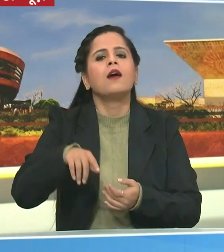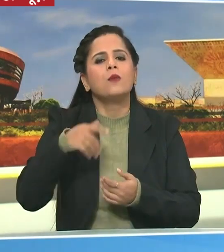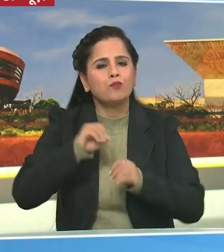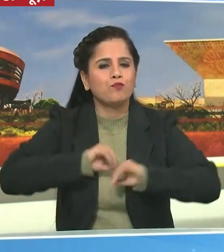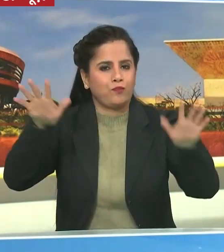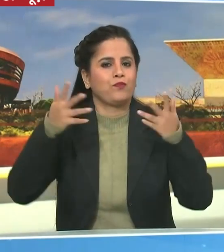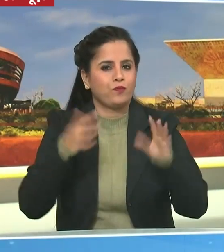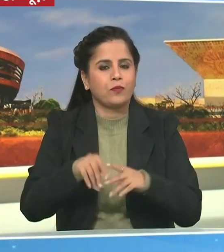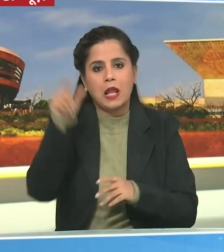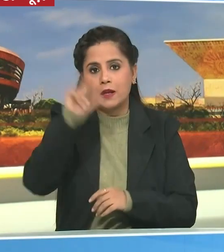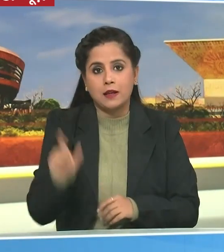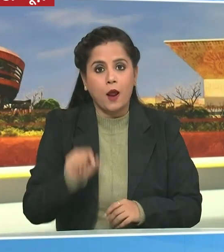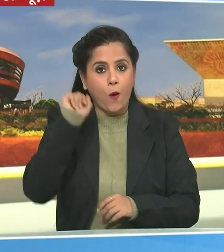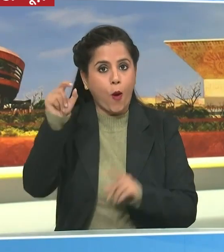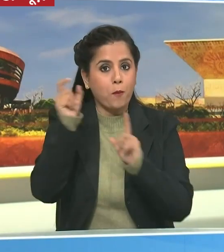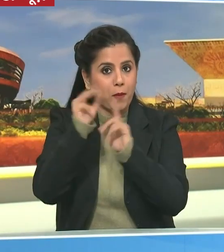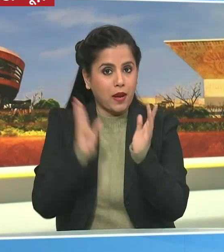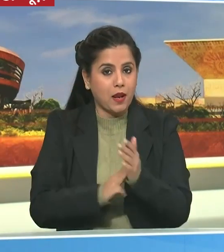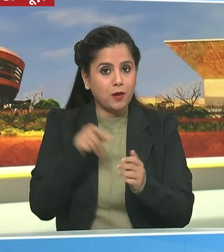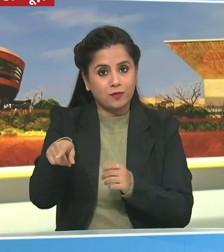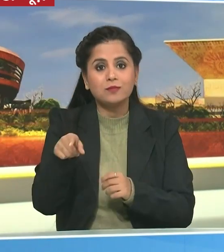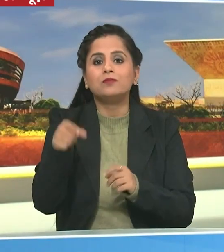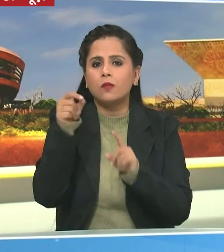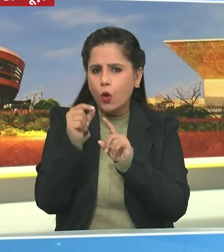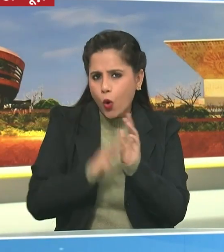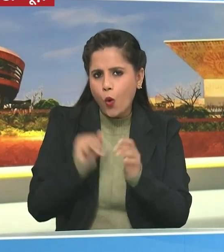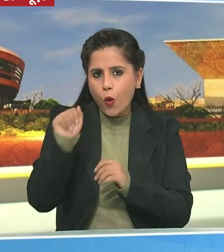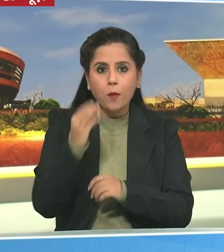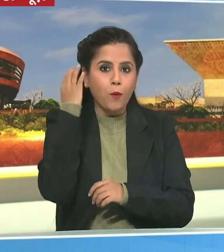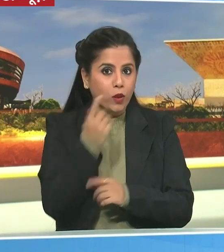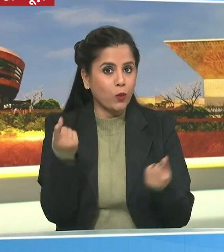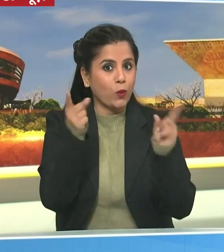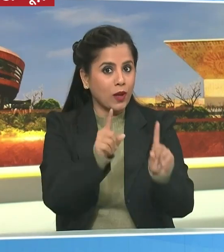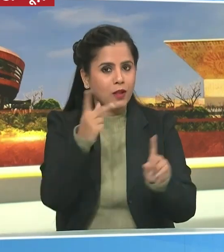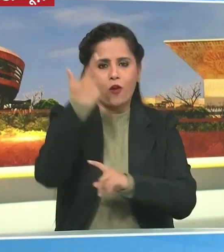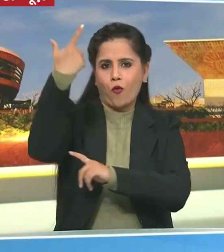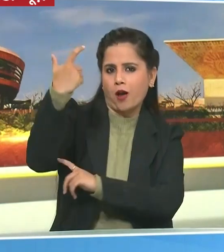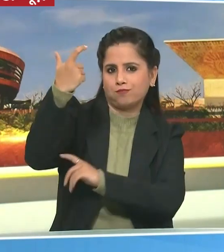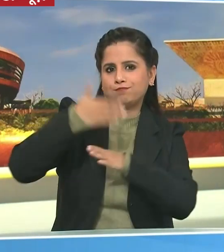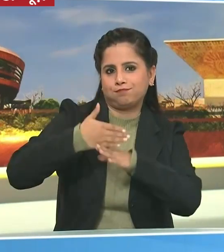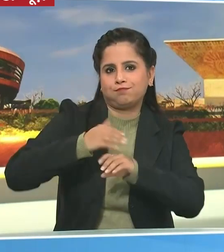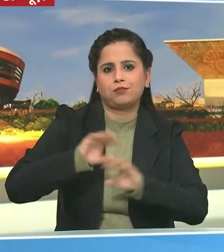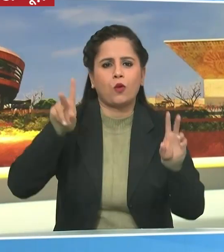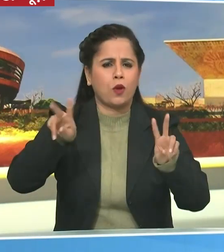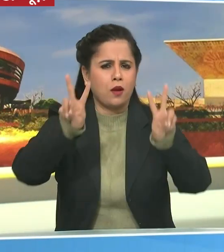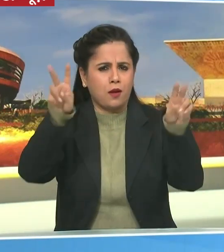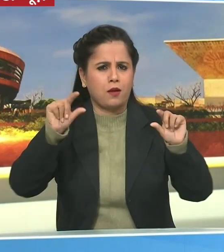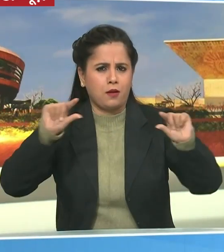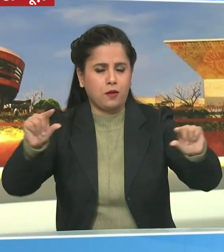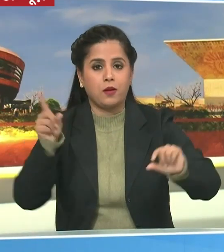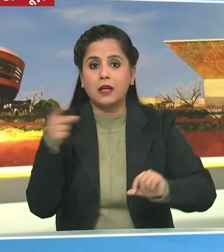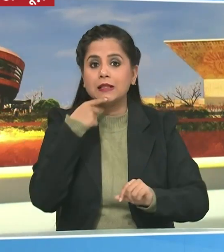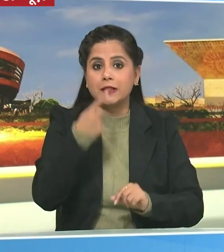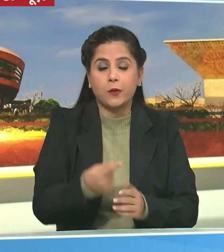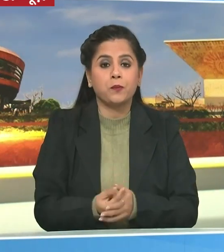की। इटली की प्रधानमंत्री जॉर्जिया मेलोनी ने पीएम मोदी के साथ सेल्फी शेयर करते हुए एक कैप्शन भी लिखा है।